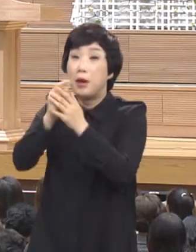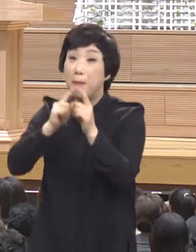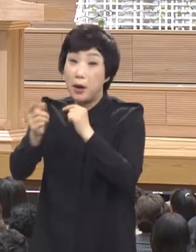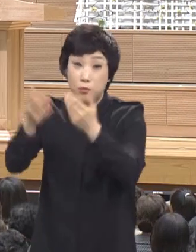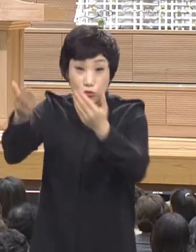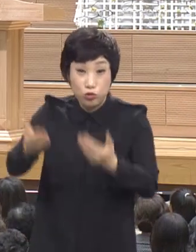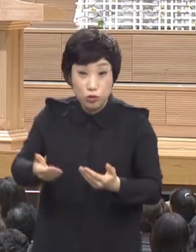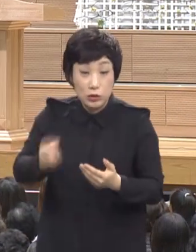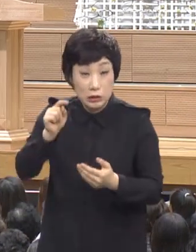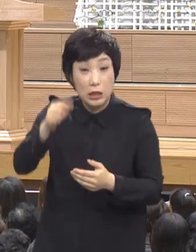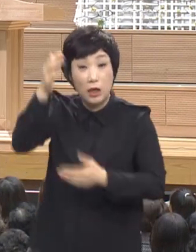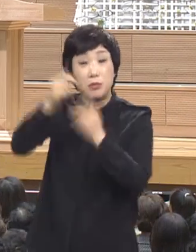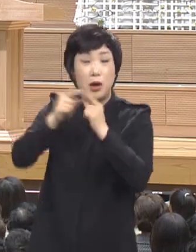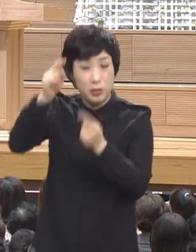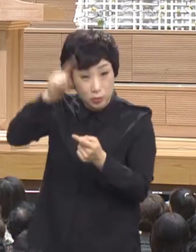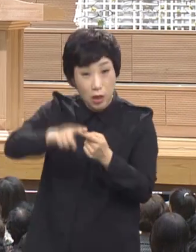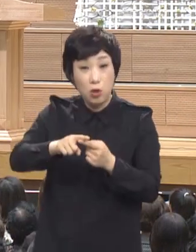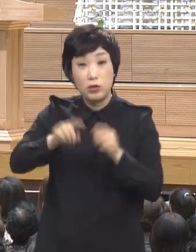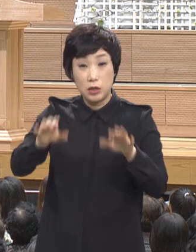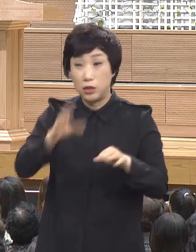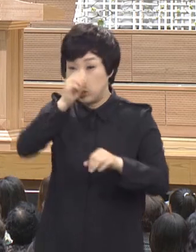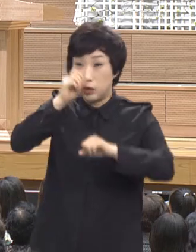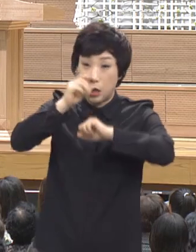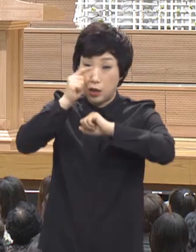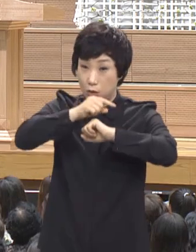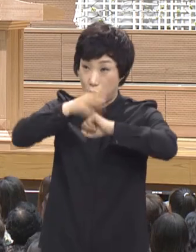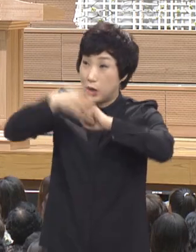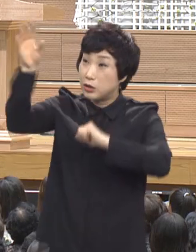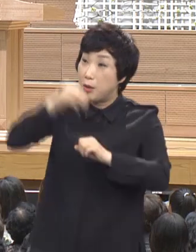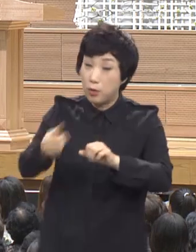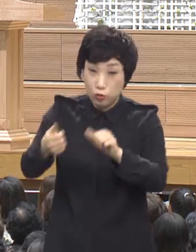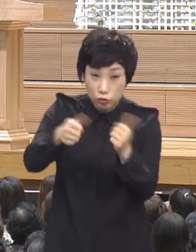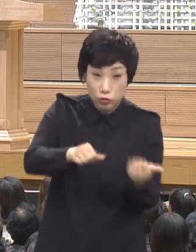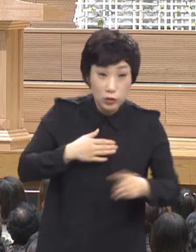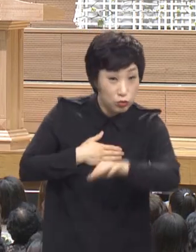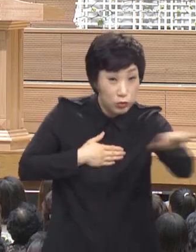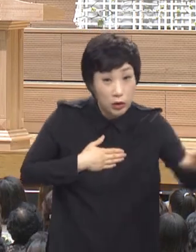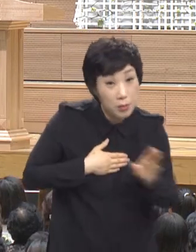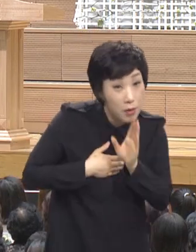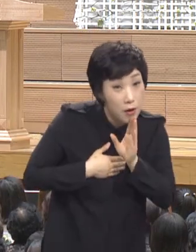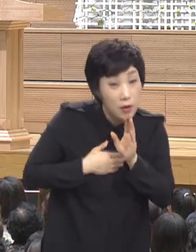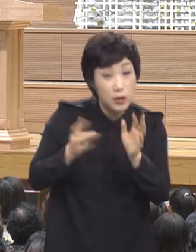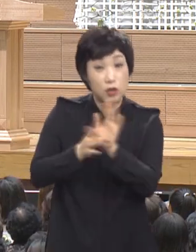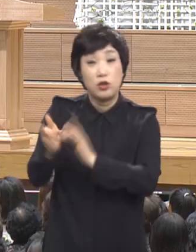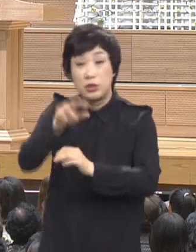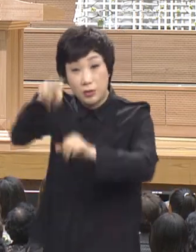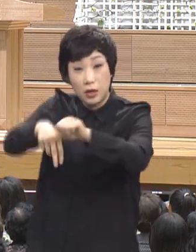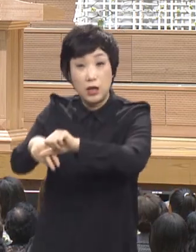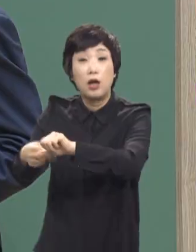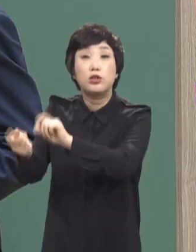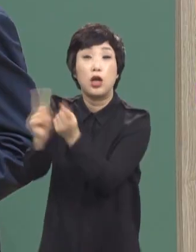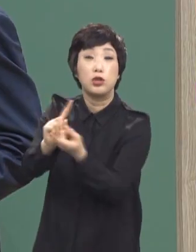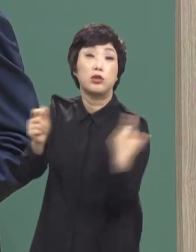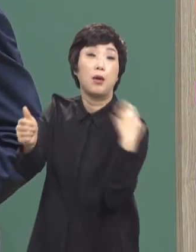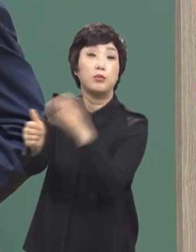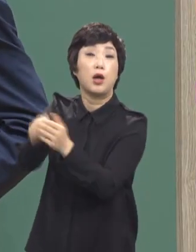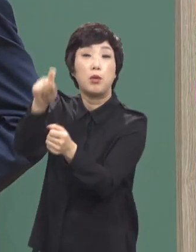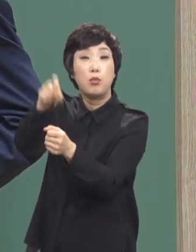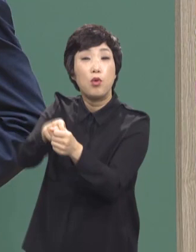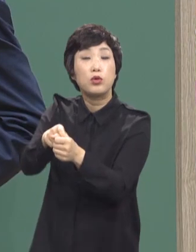말씀하신 이 말씀대로 손아까 먹고 정령 죽음을 십자가로 대신 담당하게 하기